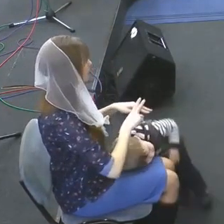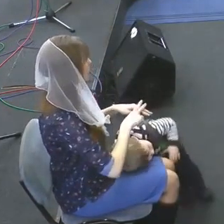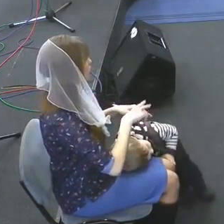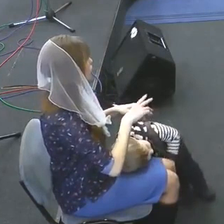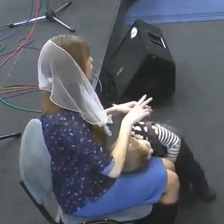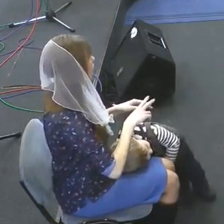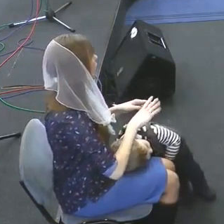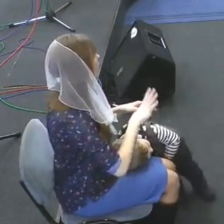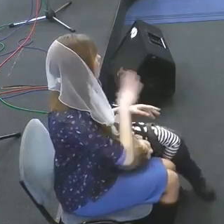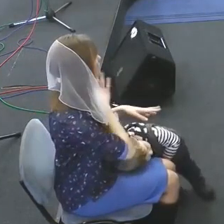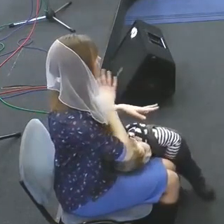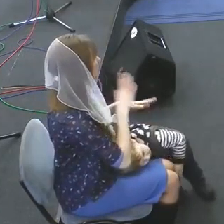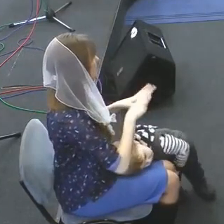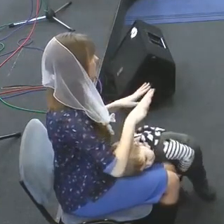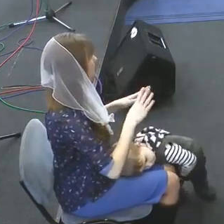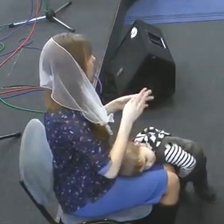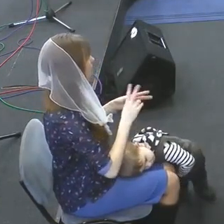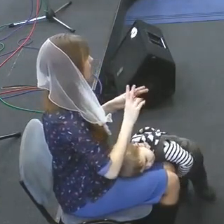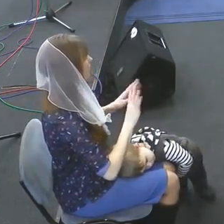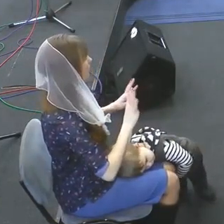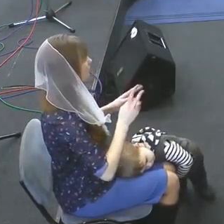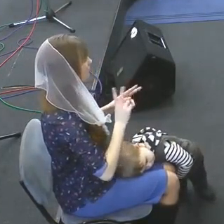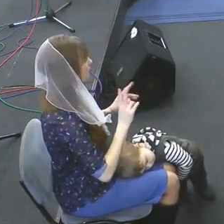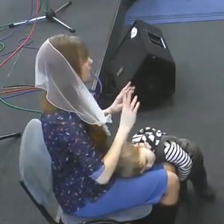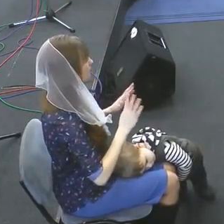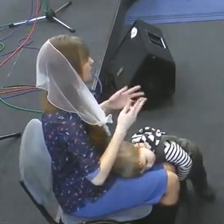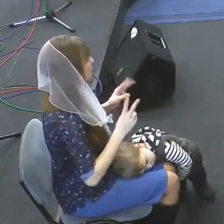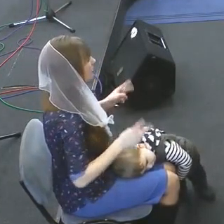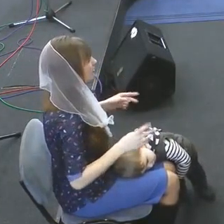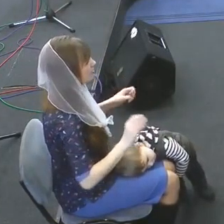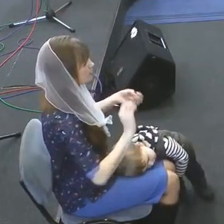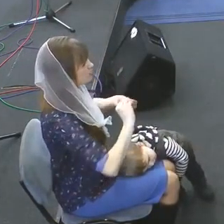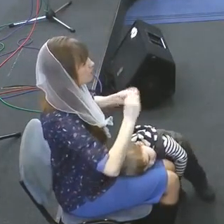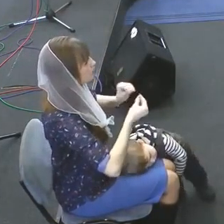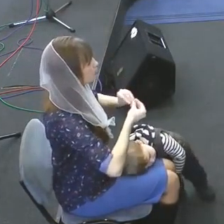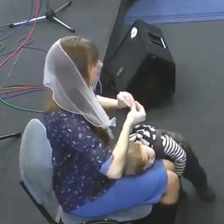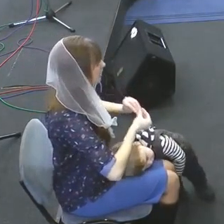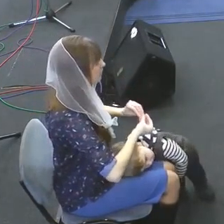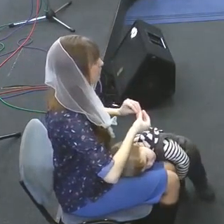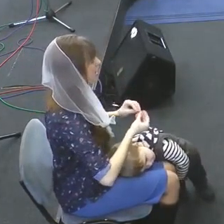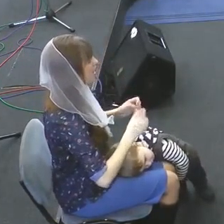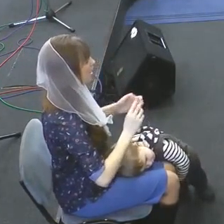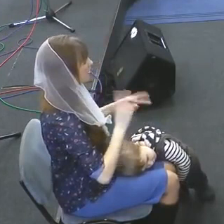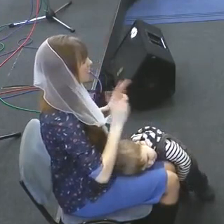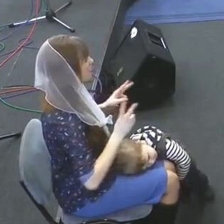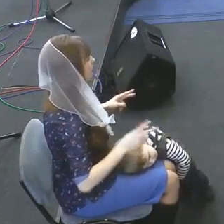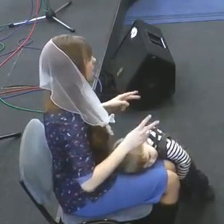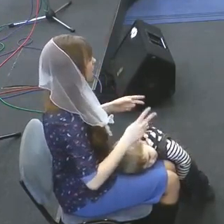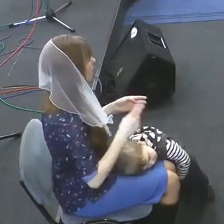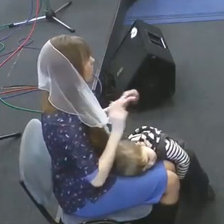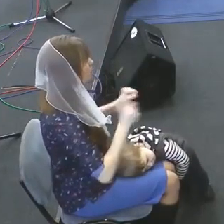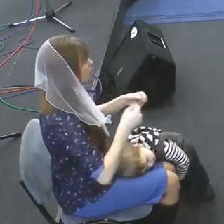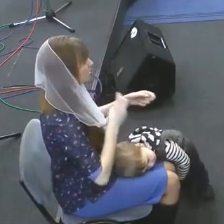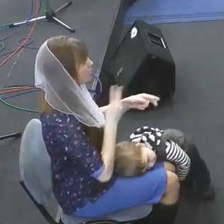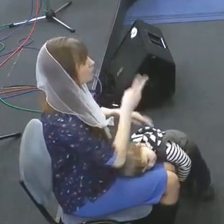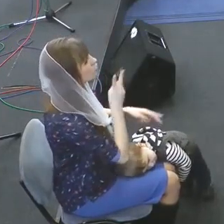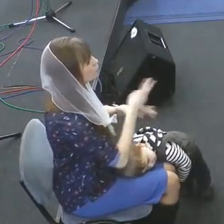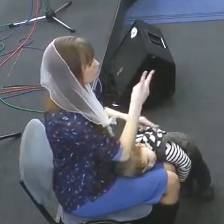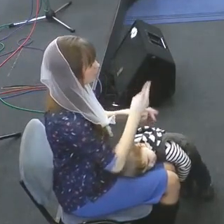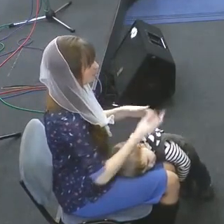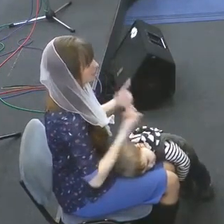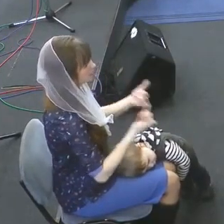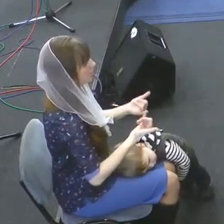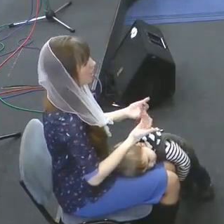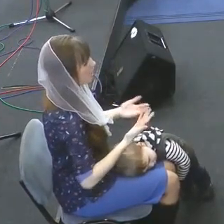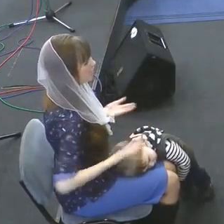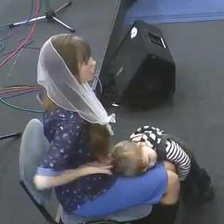знаєте, незалежно, хтось цілеспрямований, хтось успішний, а хтось, можливо, сіра така овечка. У того є